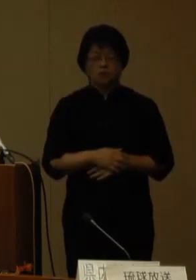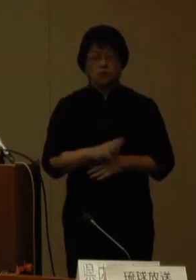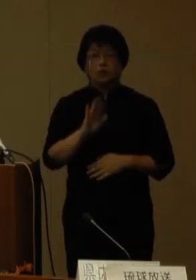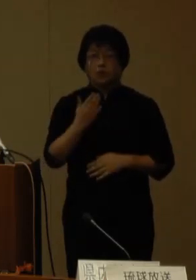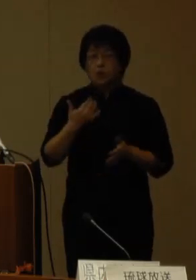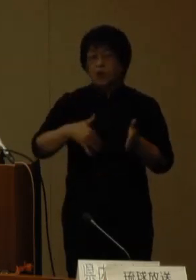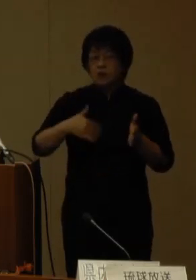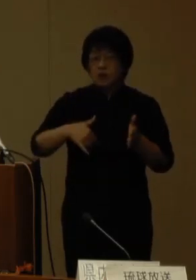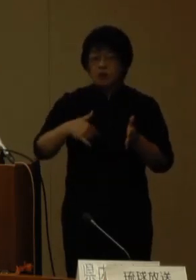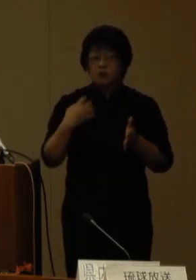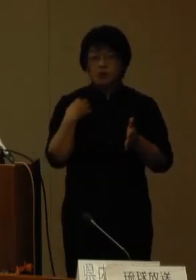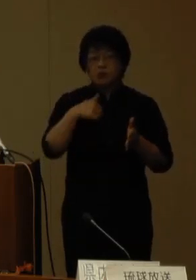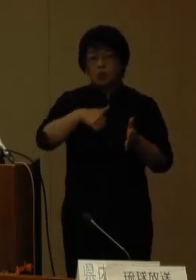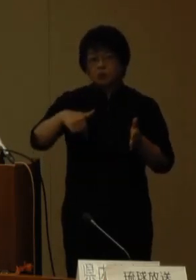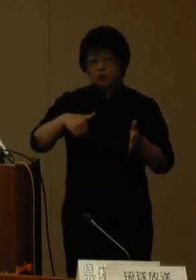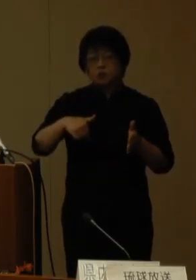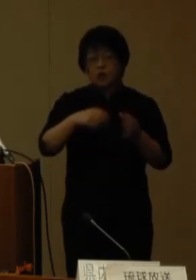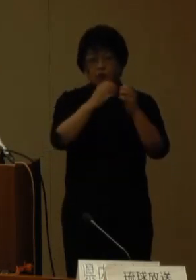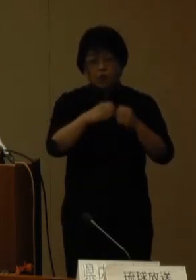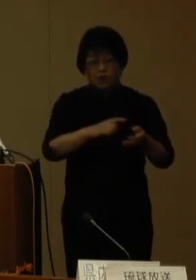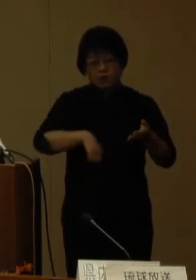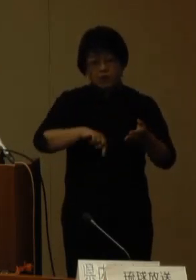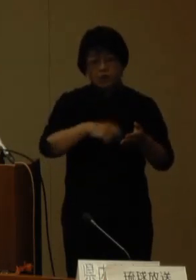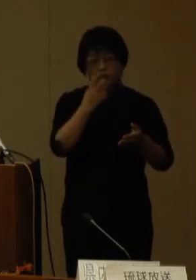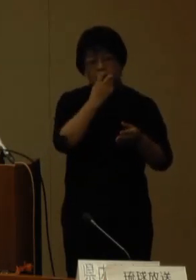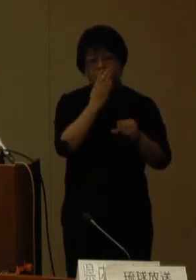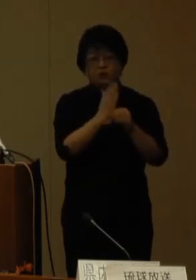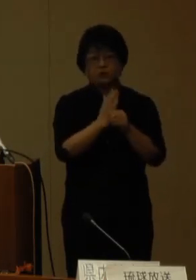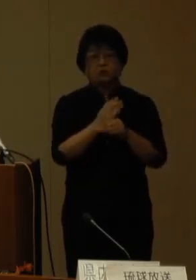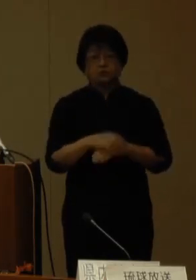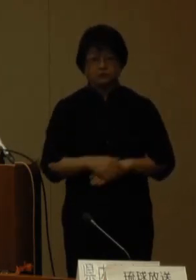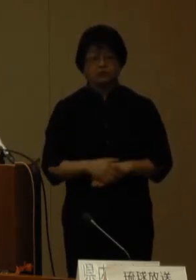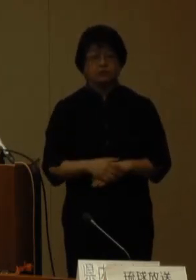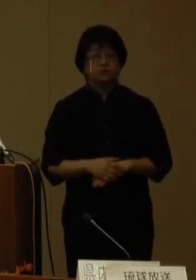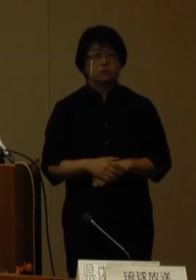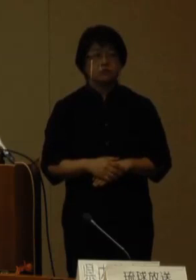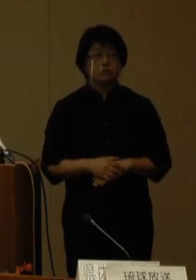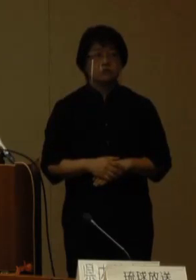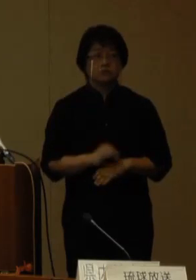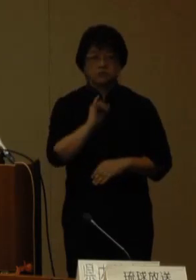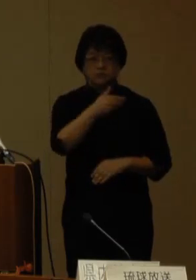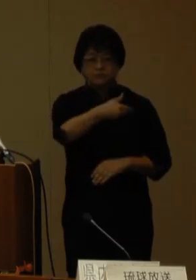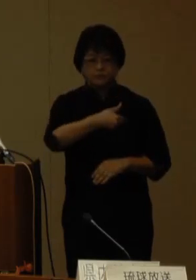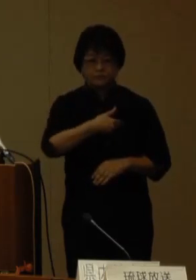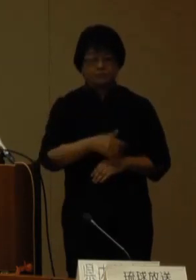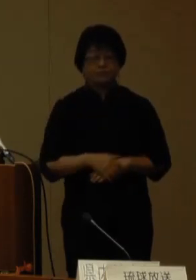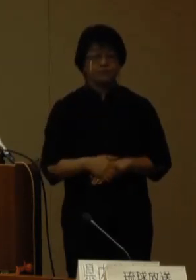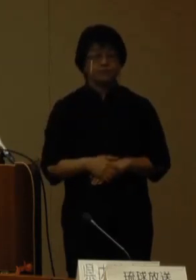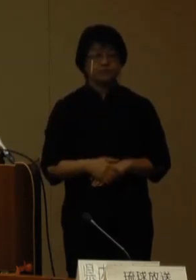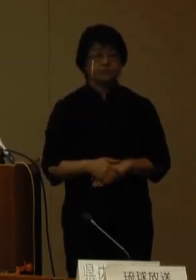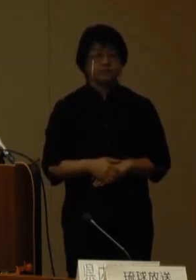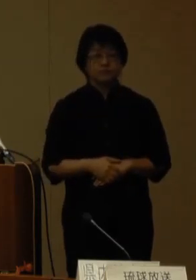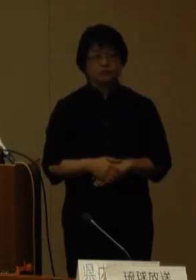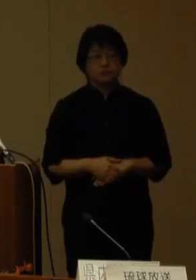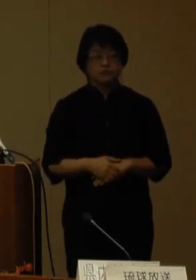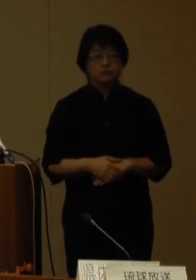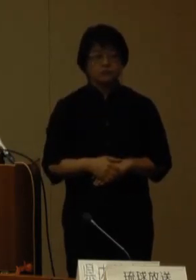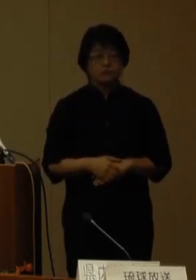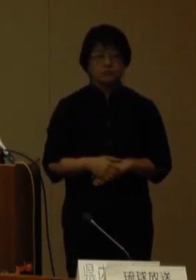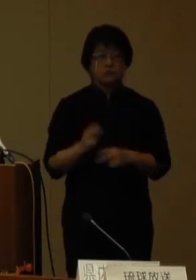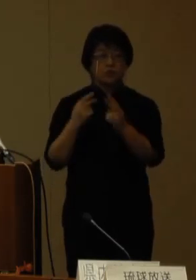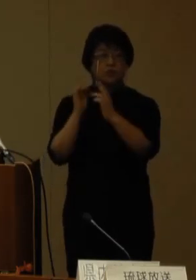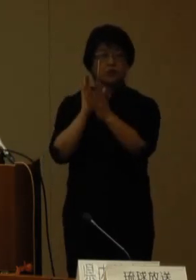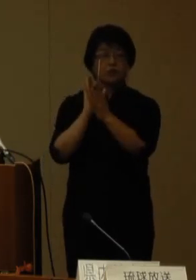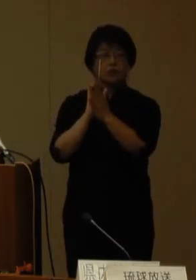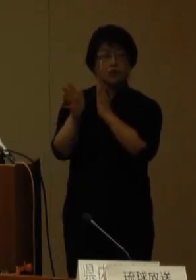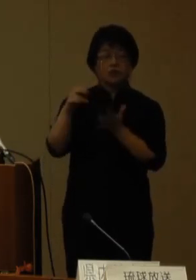だ部局の方で詳細については検討中です。 すいません、あとですけれども、県立施設の原